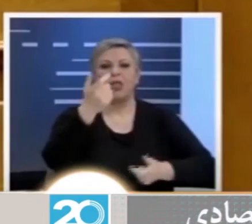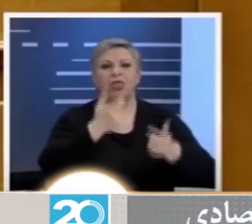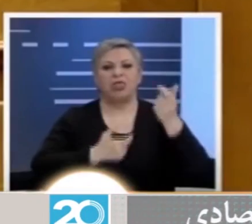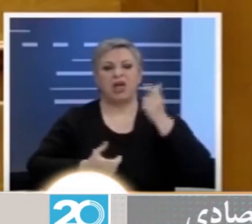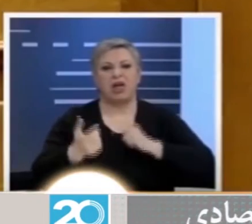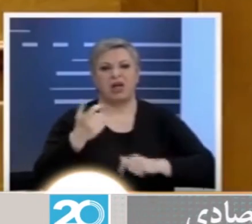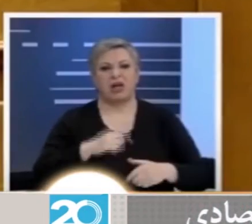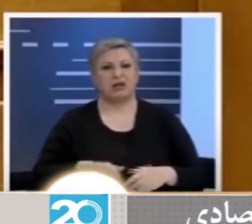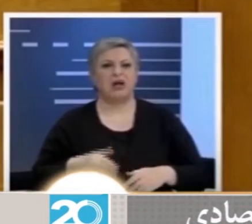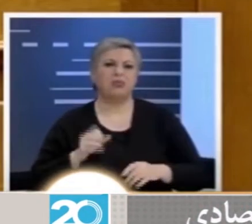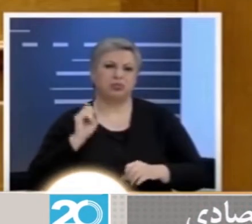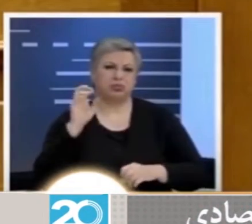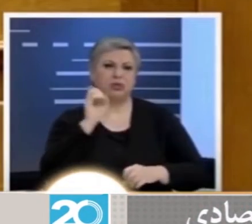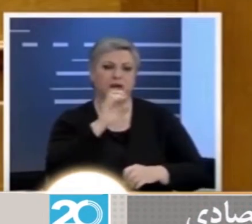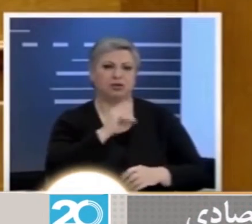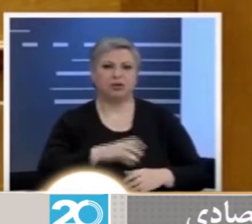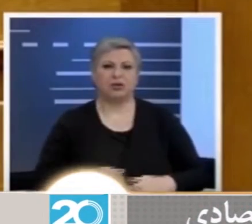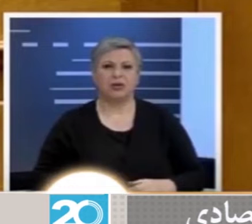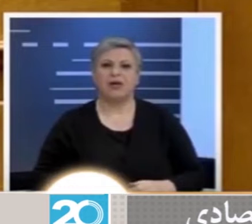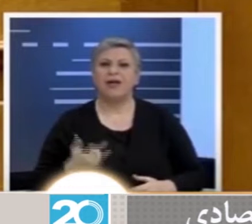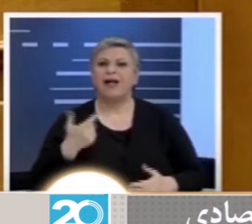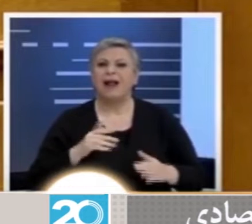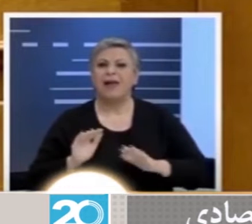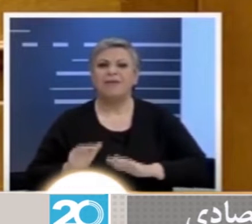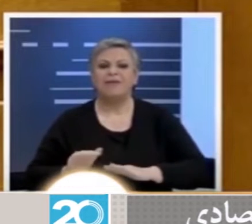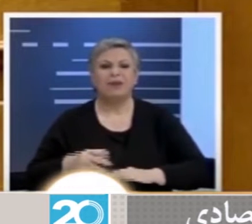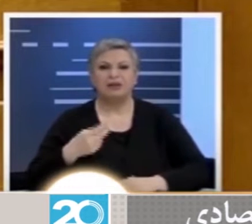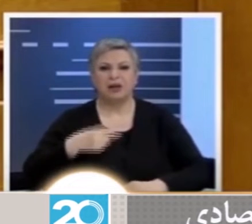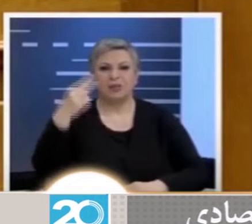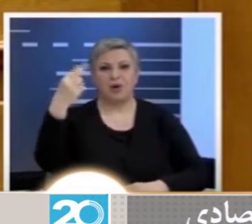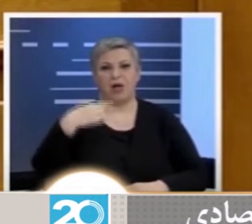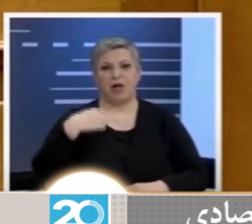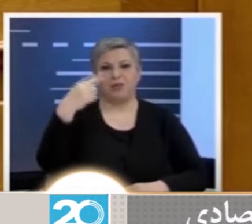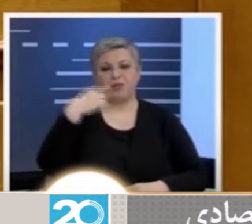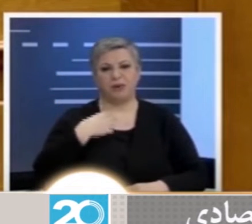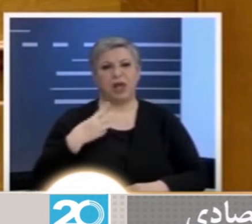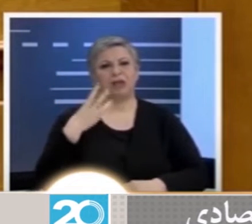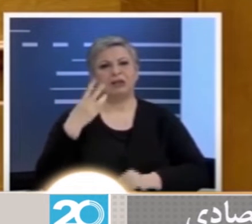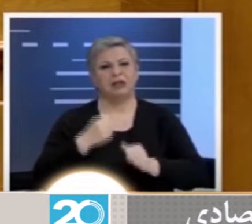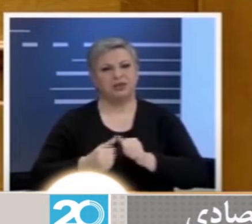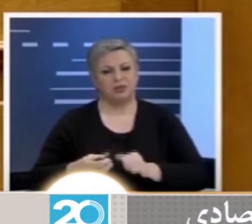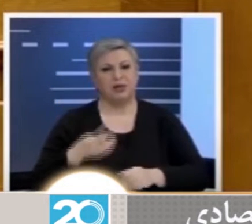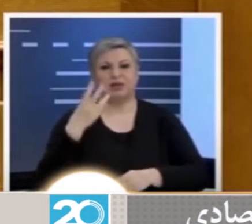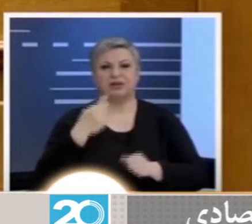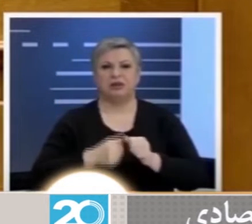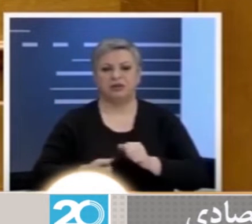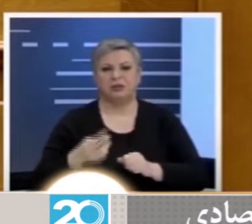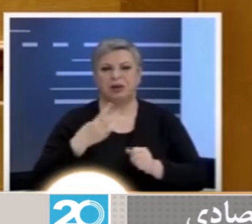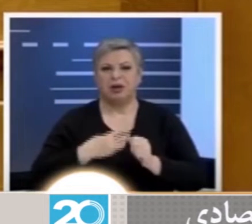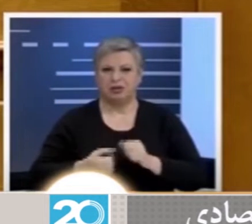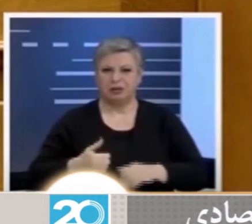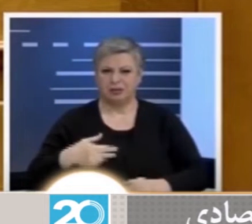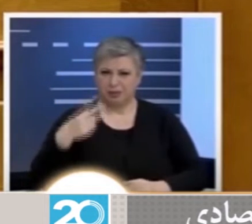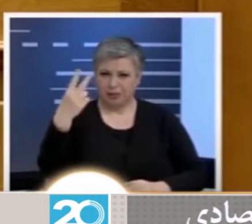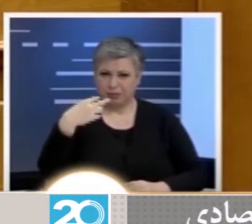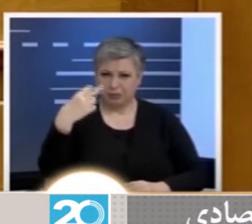زندگی فقرا بدتر خواهد شد. هنگام رأی‌گیری برای این بودجه، اتحادیه‌های کارگری در خارج پارلمان تظاهرات